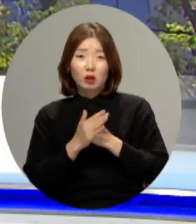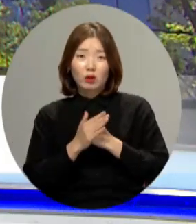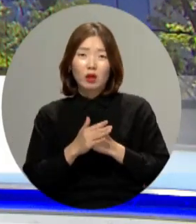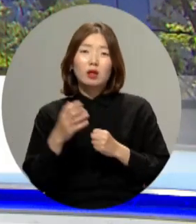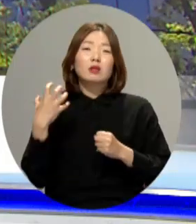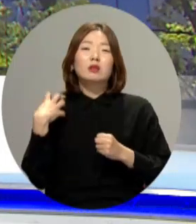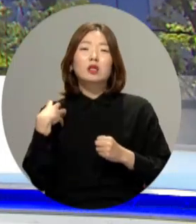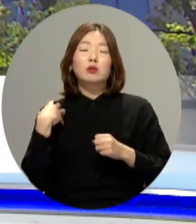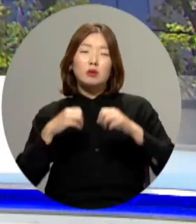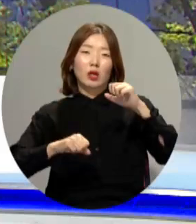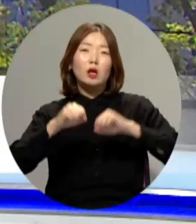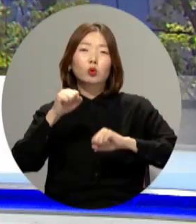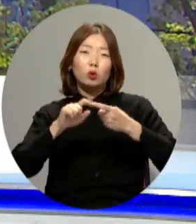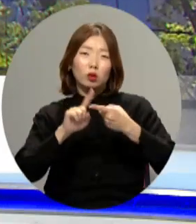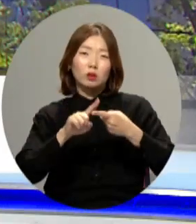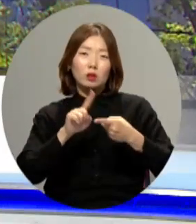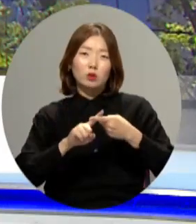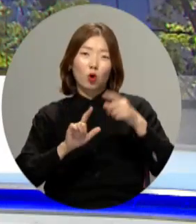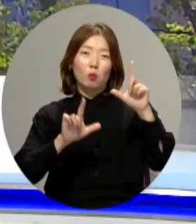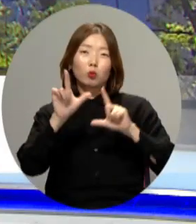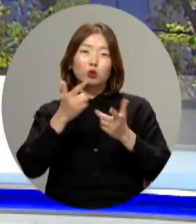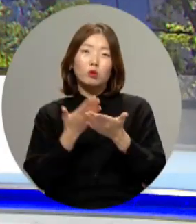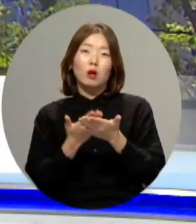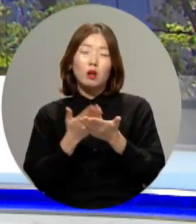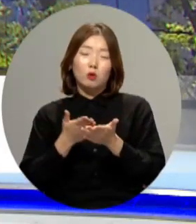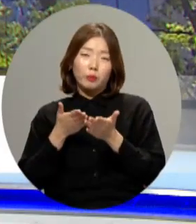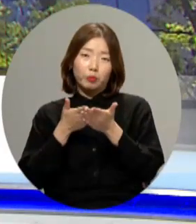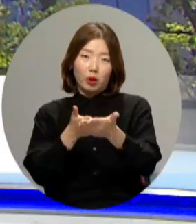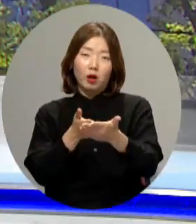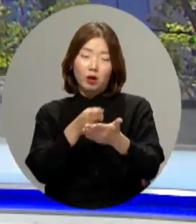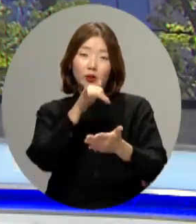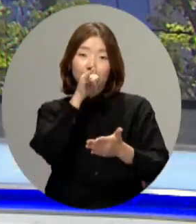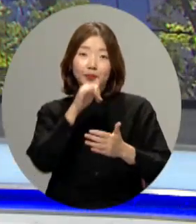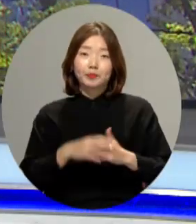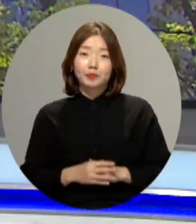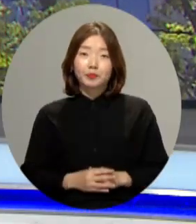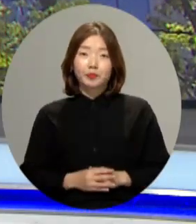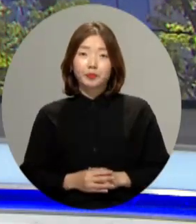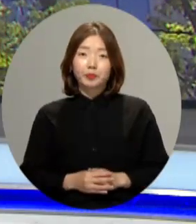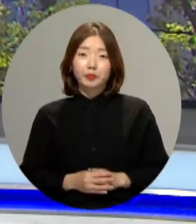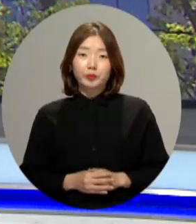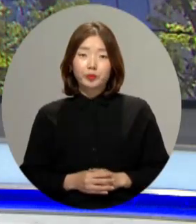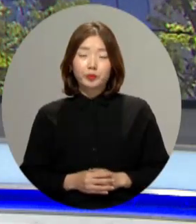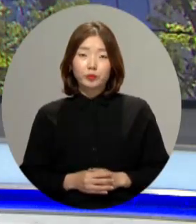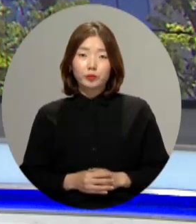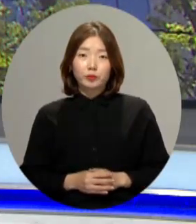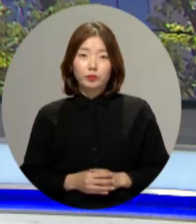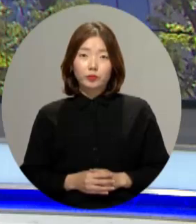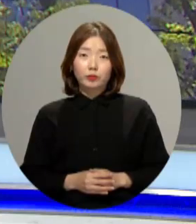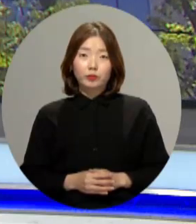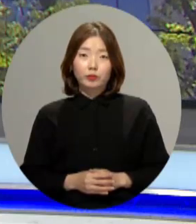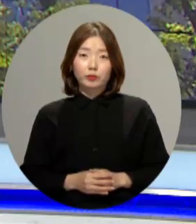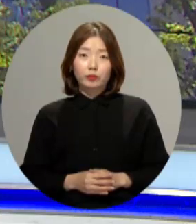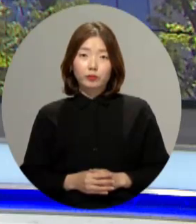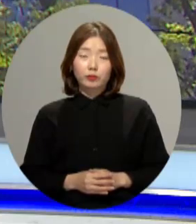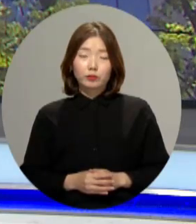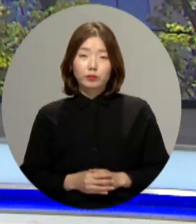있는 이들의 보다 책임 있는 자세를 촉구하는 목소리도 적지 않았습니다. 허현우 기자가 정리했습니다.